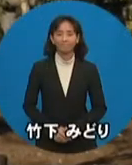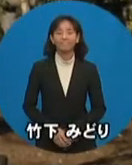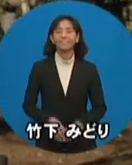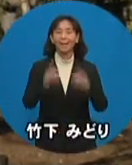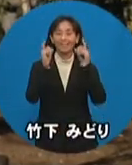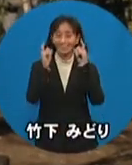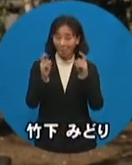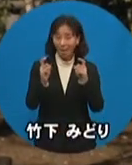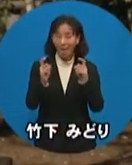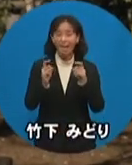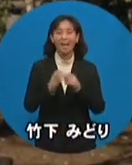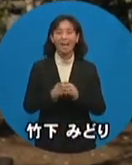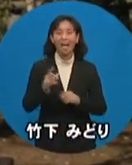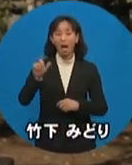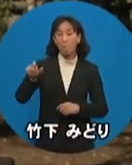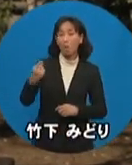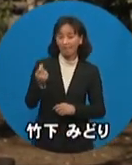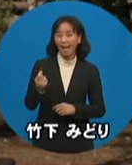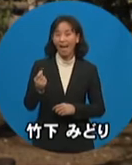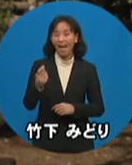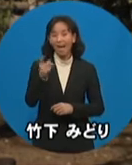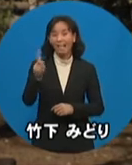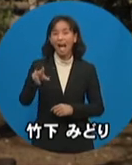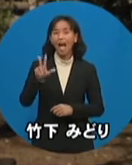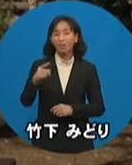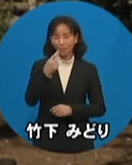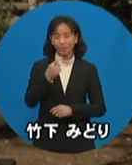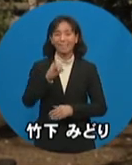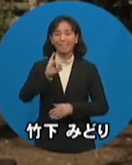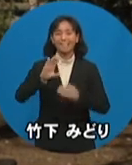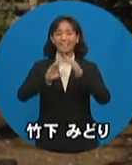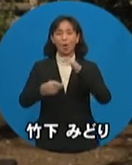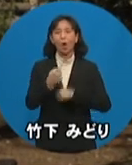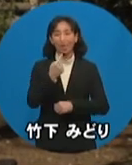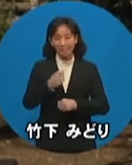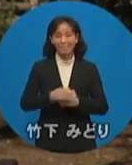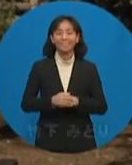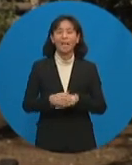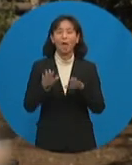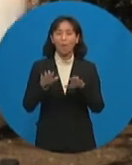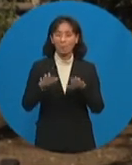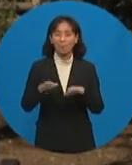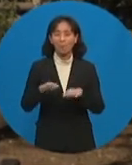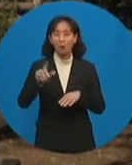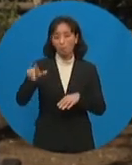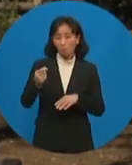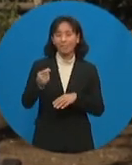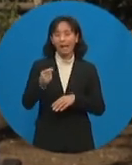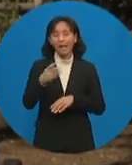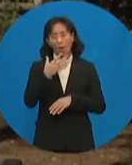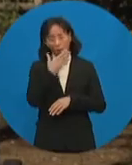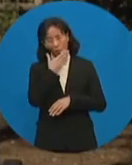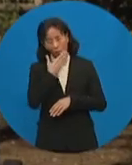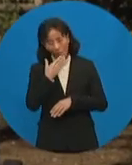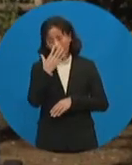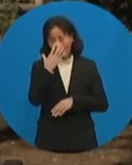皆さんこんにちは、もんじゃガールの伊藤彩香です。今回も荒川もんじゃの魅力をたっぷりお伝えしていきますよ。